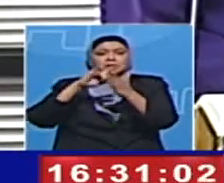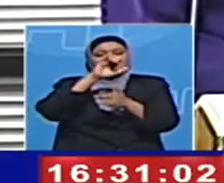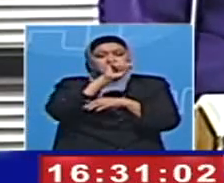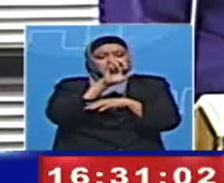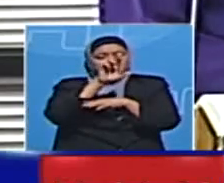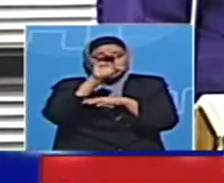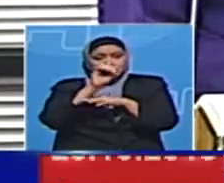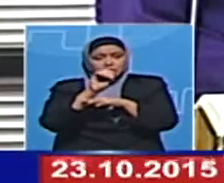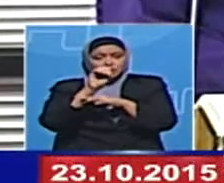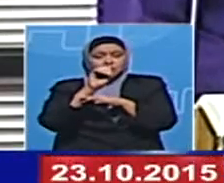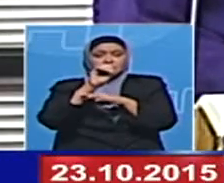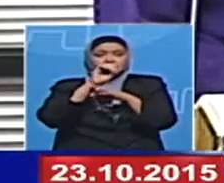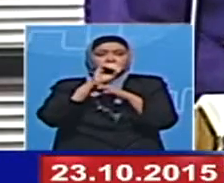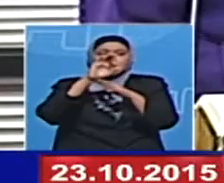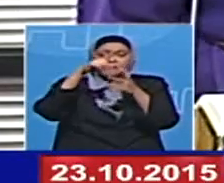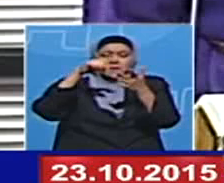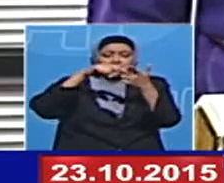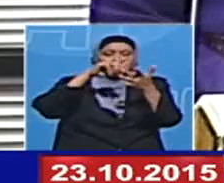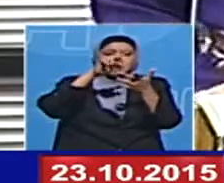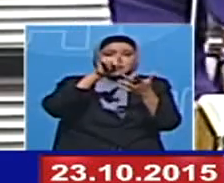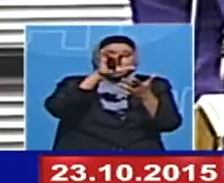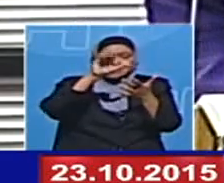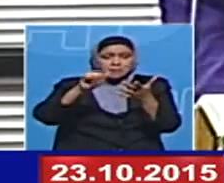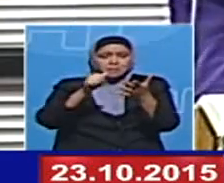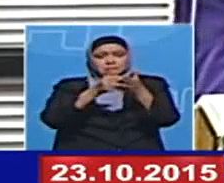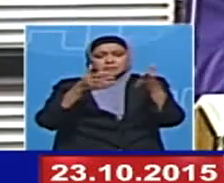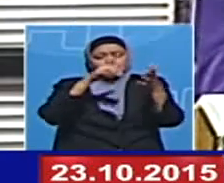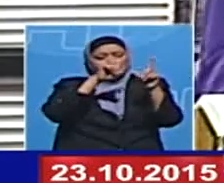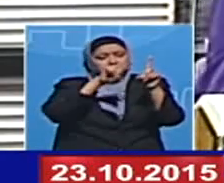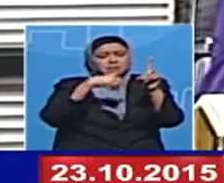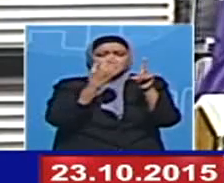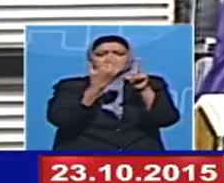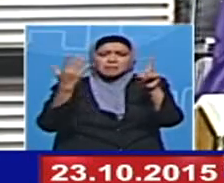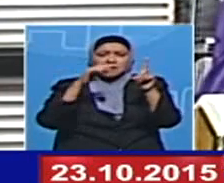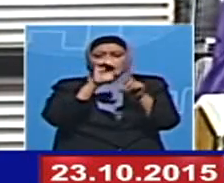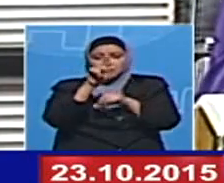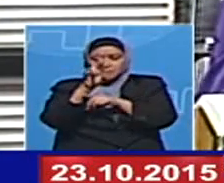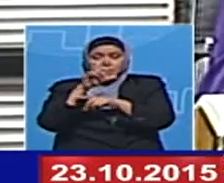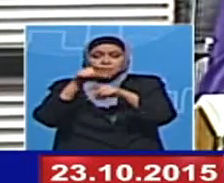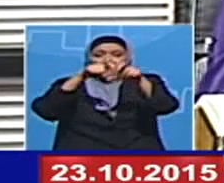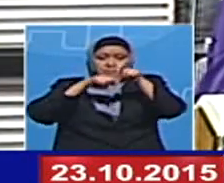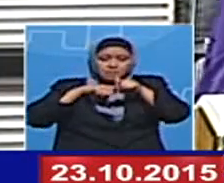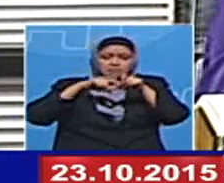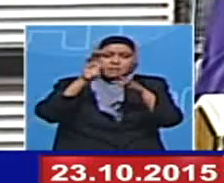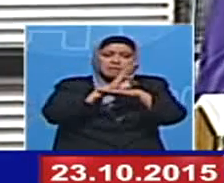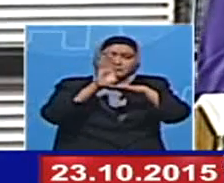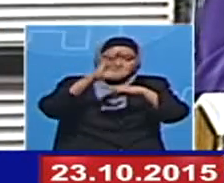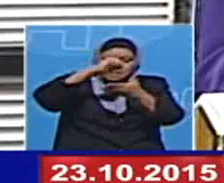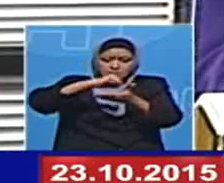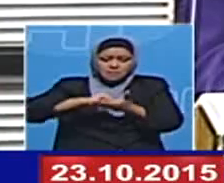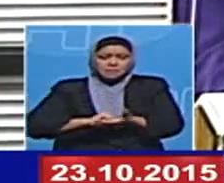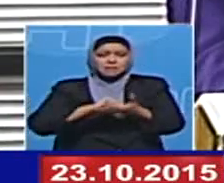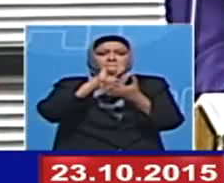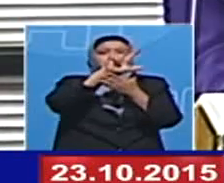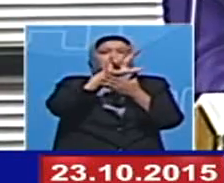klia di kawasan seluas 1300 ekar dan dijangka menarik pelaburan sebanyak R bilion keempat